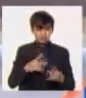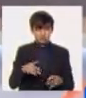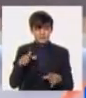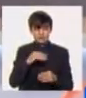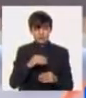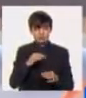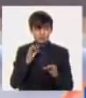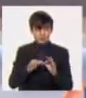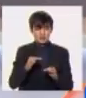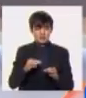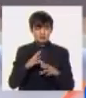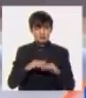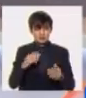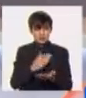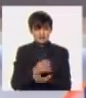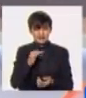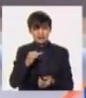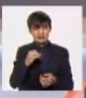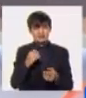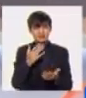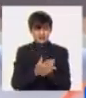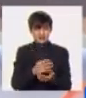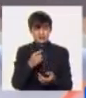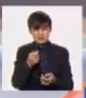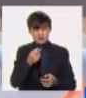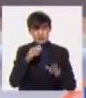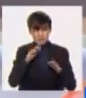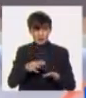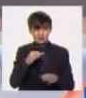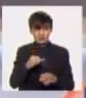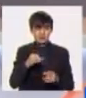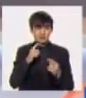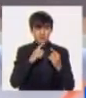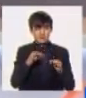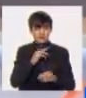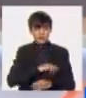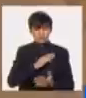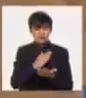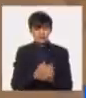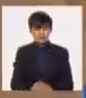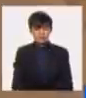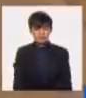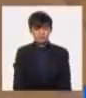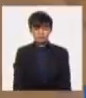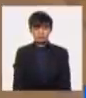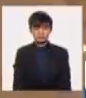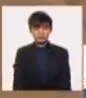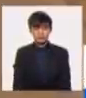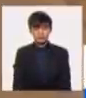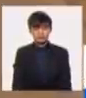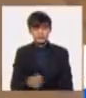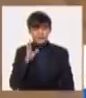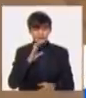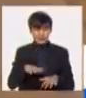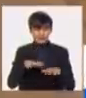Ситуация стабилизировалась. Лишь в некоторых местах продолжаются противопаводковые работы. В реке Калкутан вода